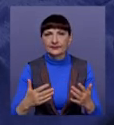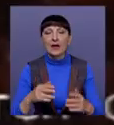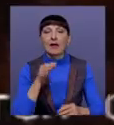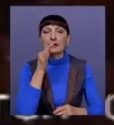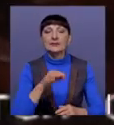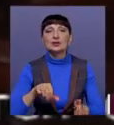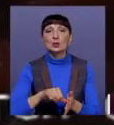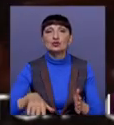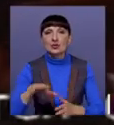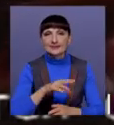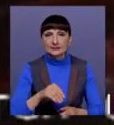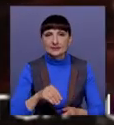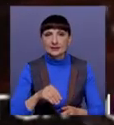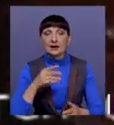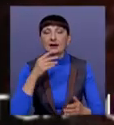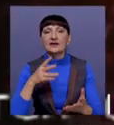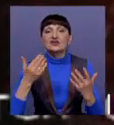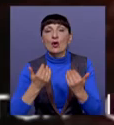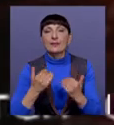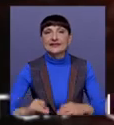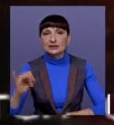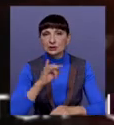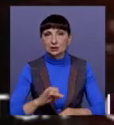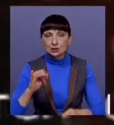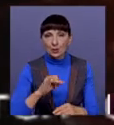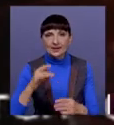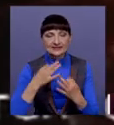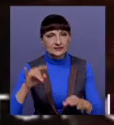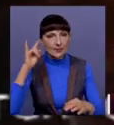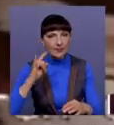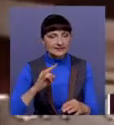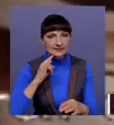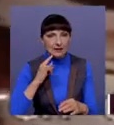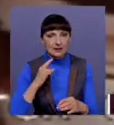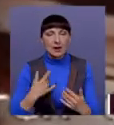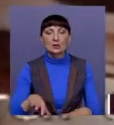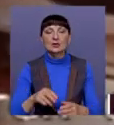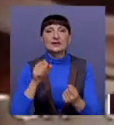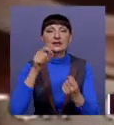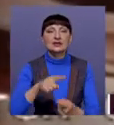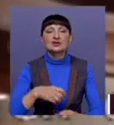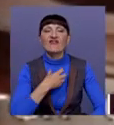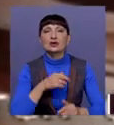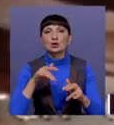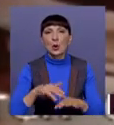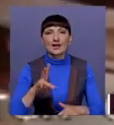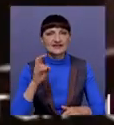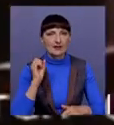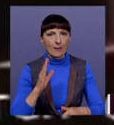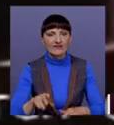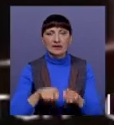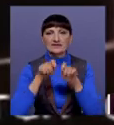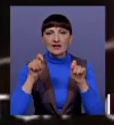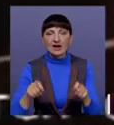отметили участники, в современной истории независимого Казахстана ключевая роль принадлежит Нурсултану Назарбаеву как